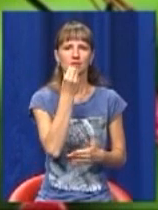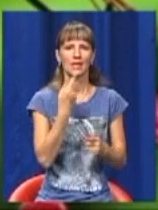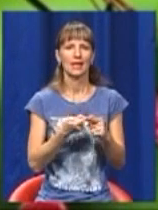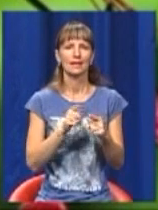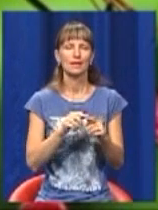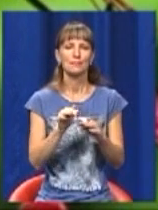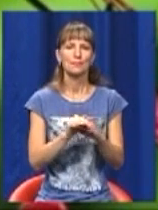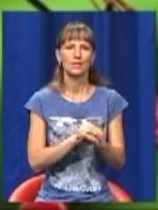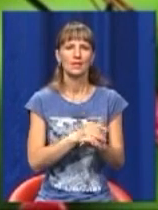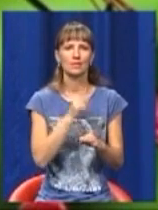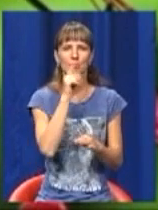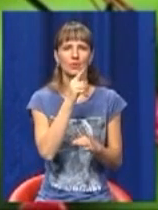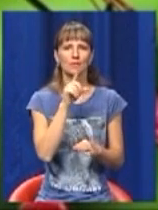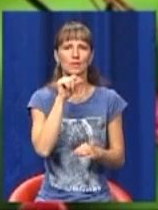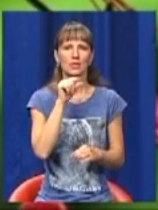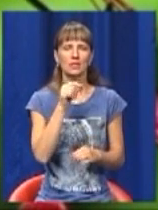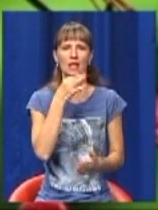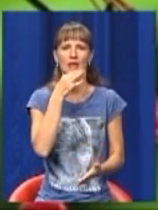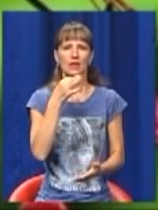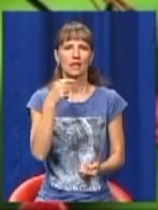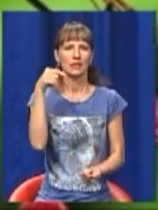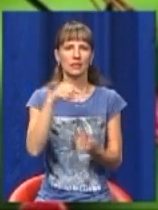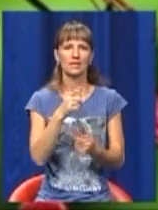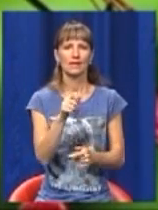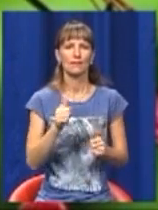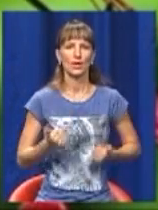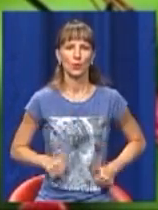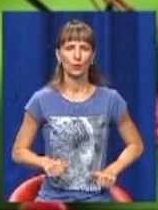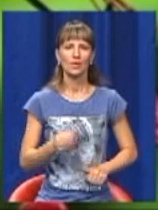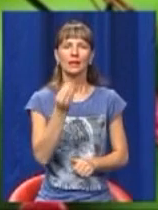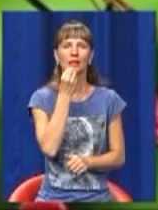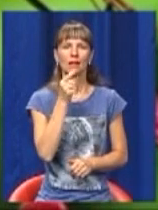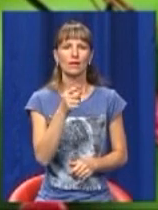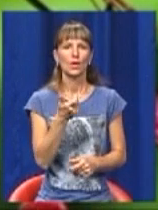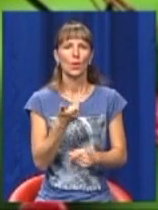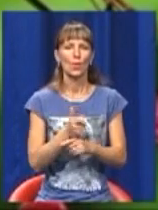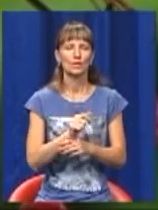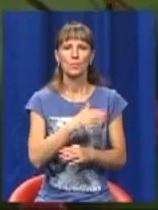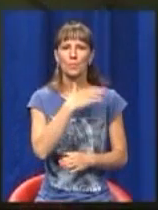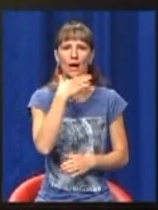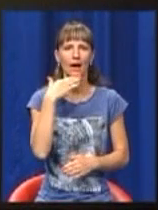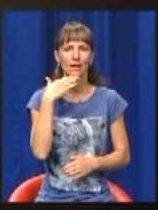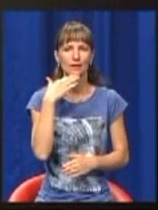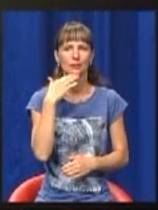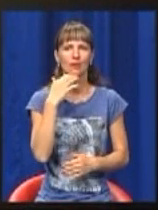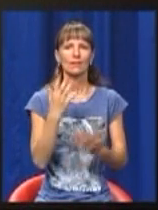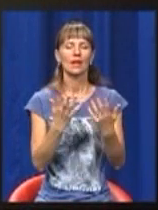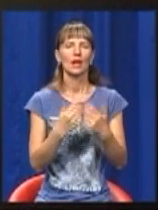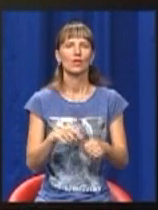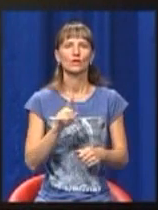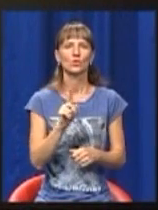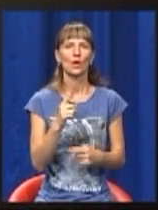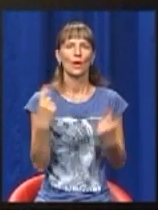цих милих крихіток зовсім не відповідає їх фігурі. Їдять вони нечувано багато. Враховуючи те,